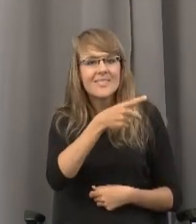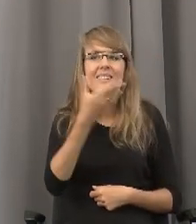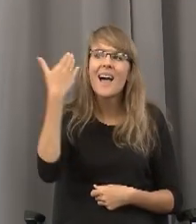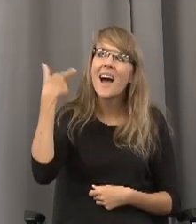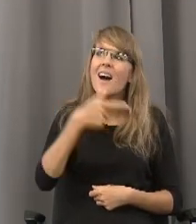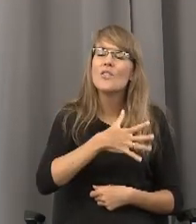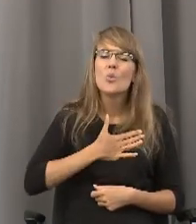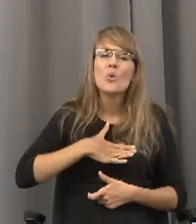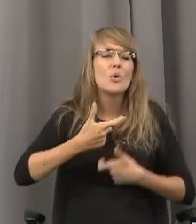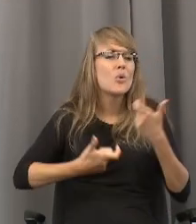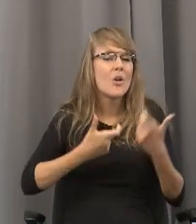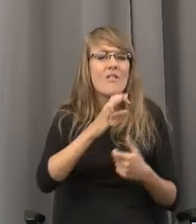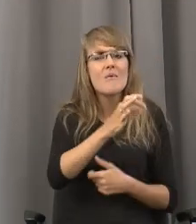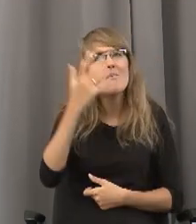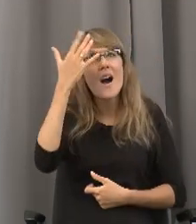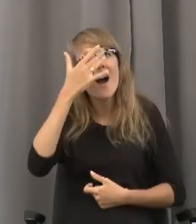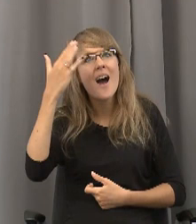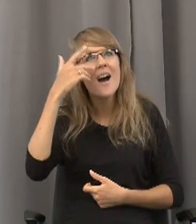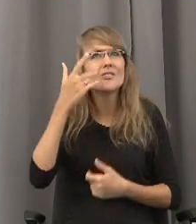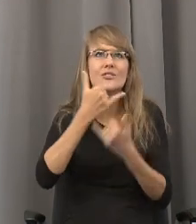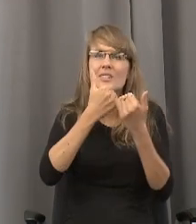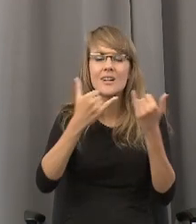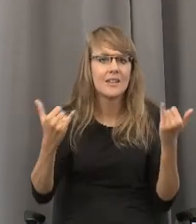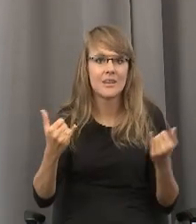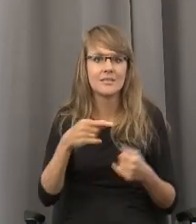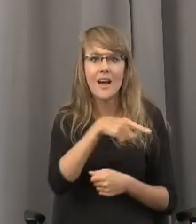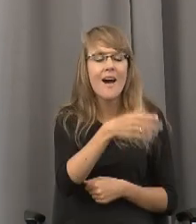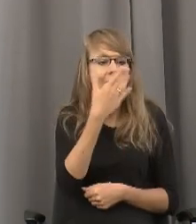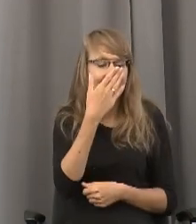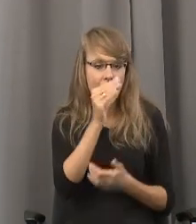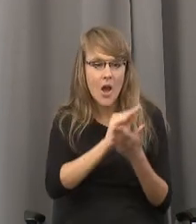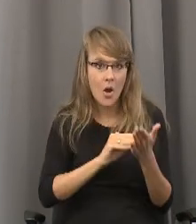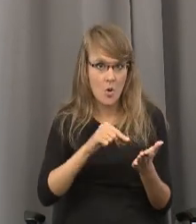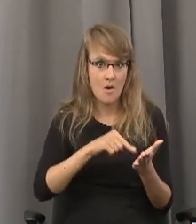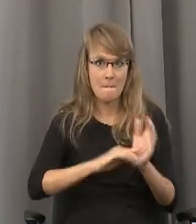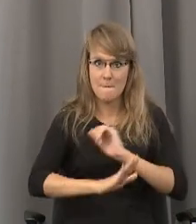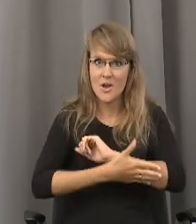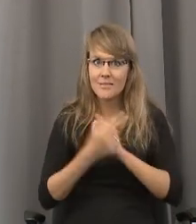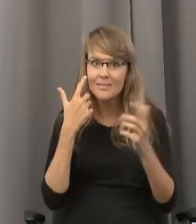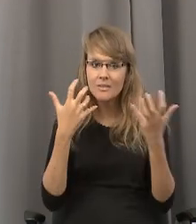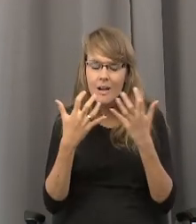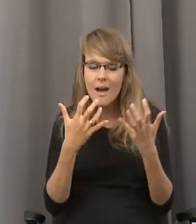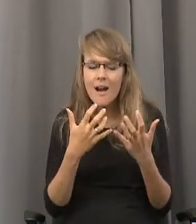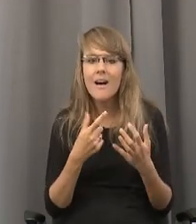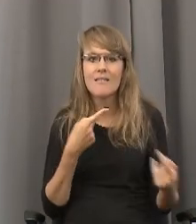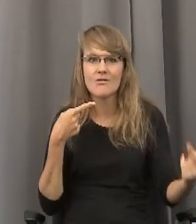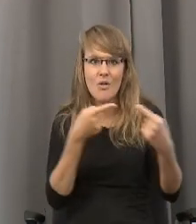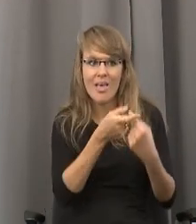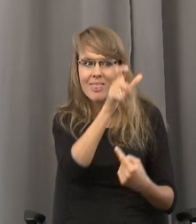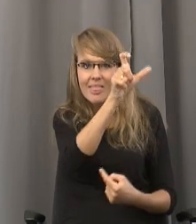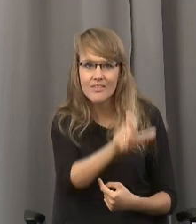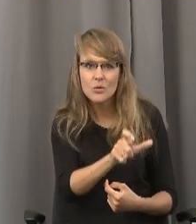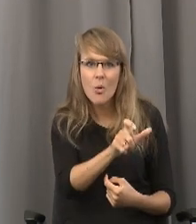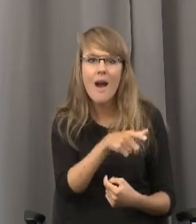chciał robić, jakie miał fantazje, wyobrażenia, na podstawie tych informacji dopasowuje się indywidualnie